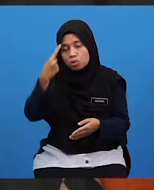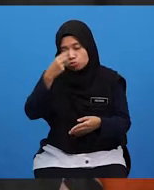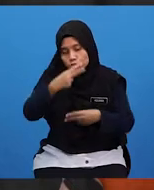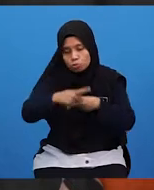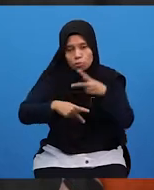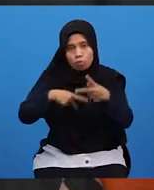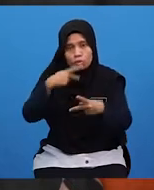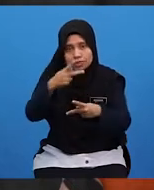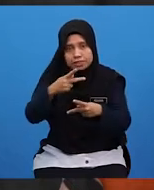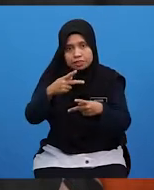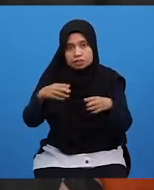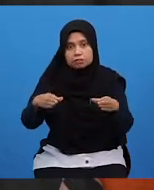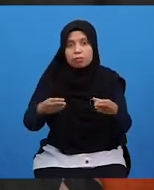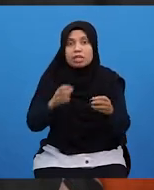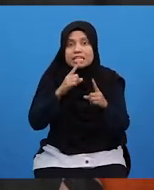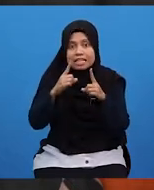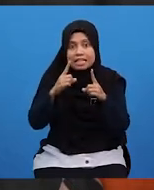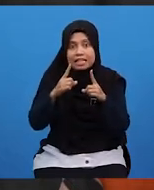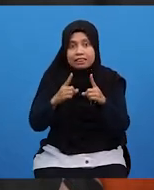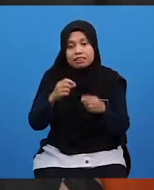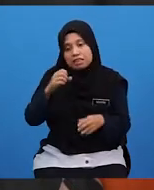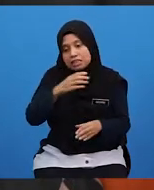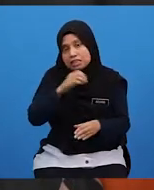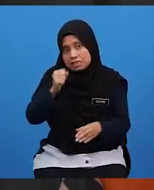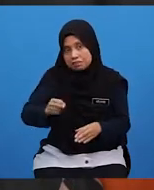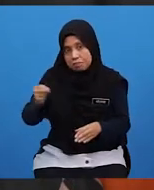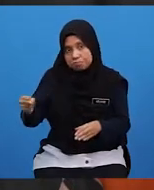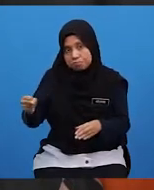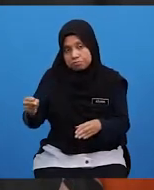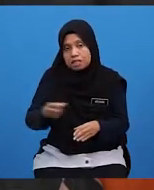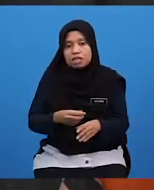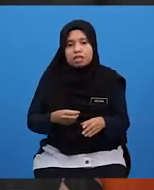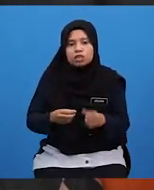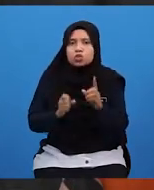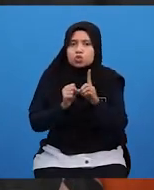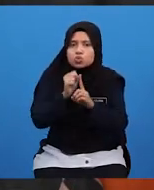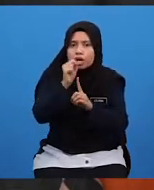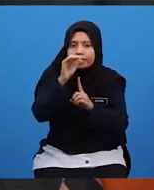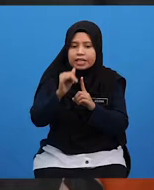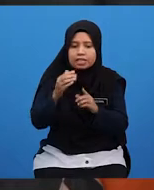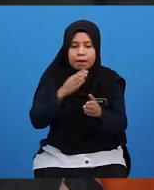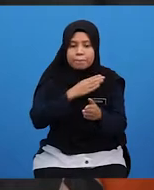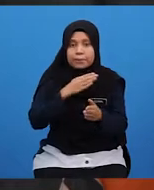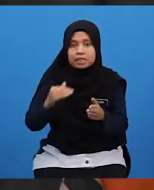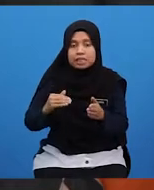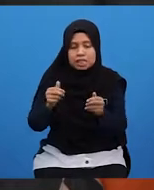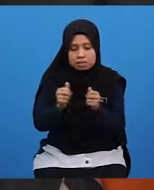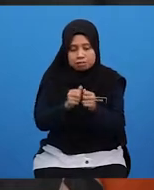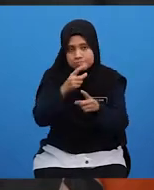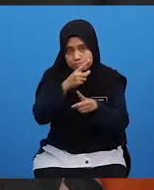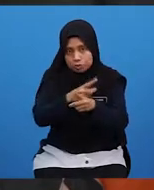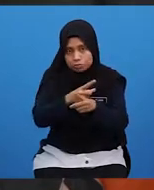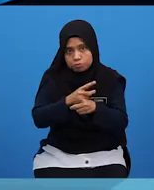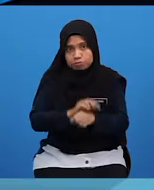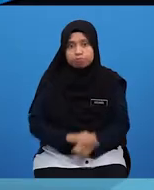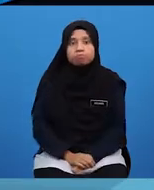proses penghasilan lilin batik terap. Yang kedua, murid dapat menyukat campuran dan sukatan lilin batik terap dengan